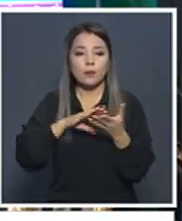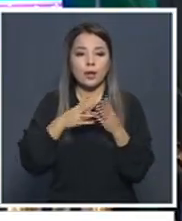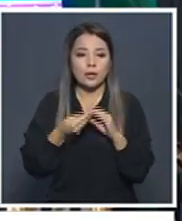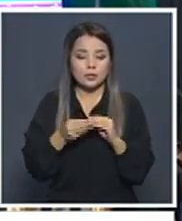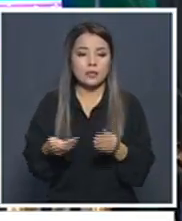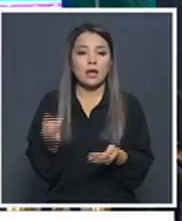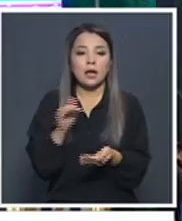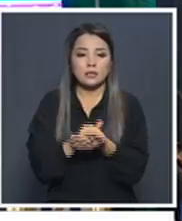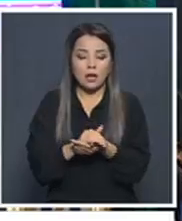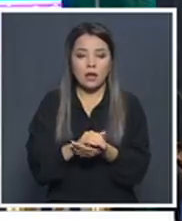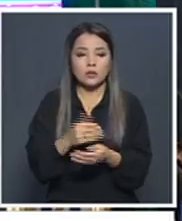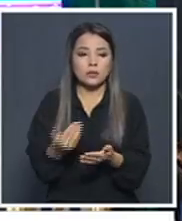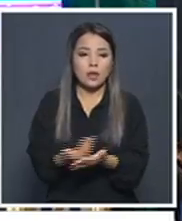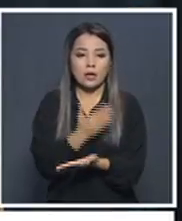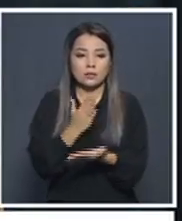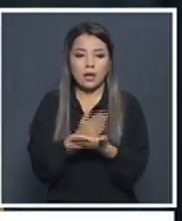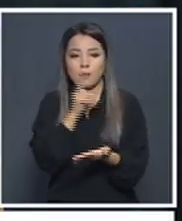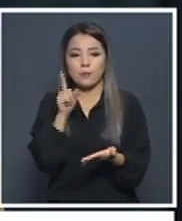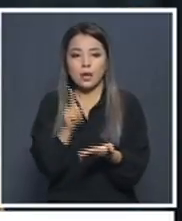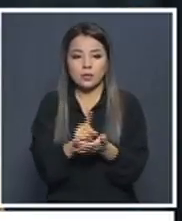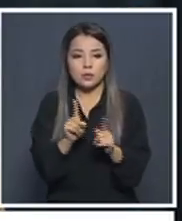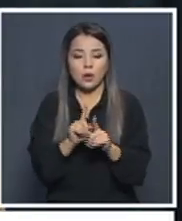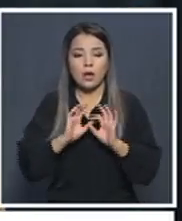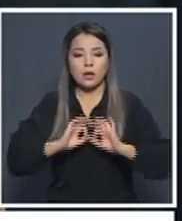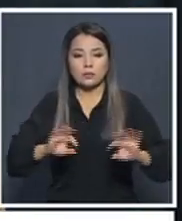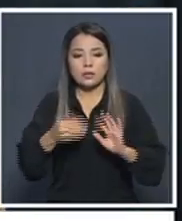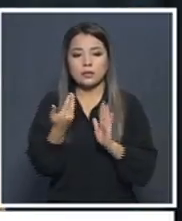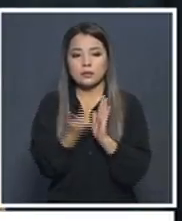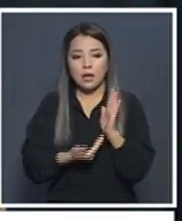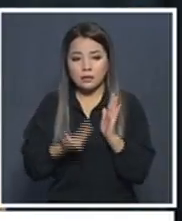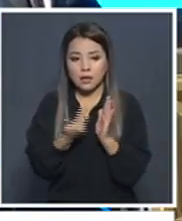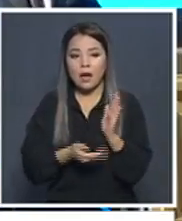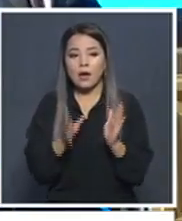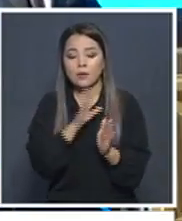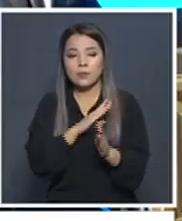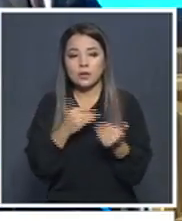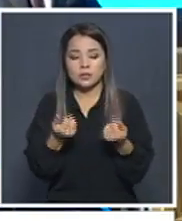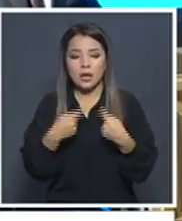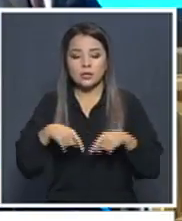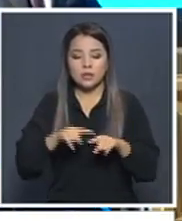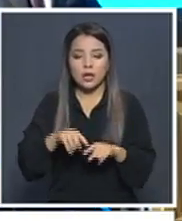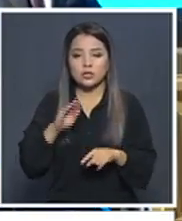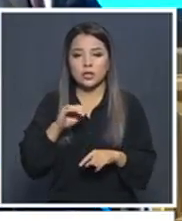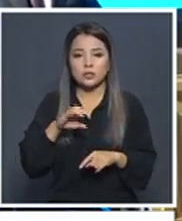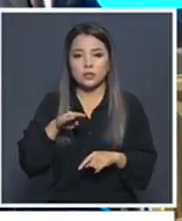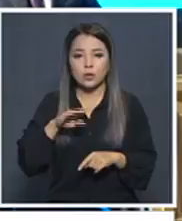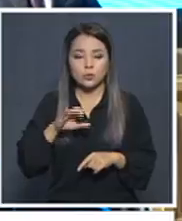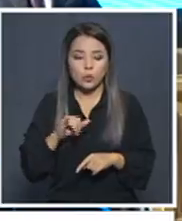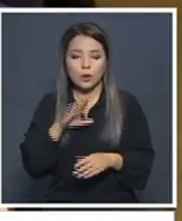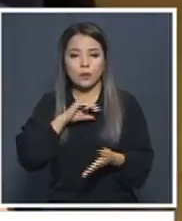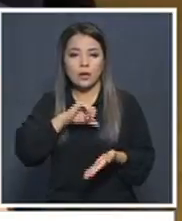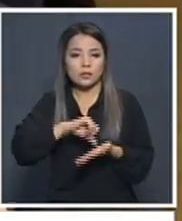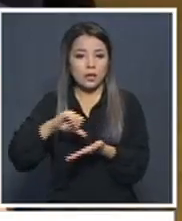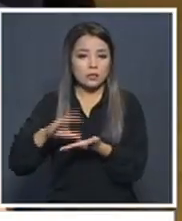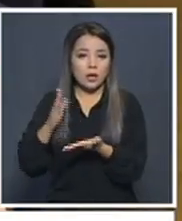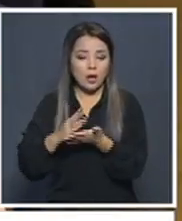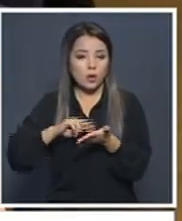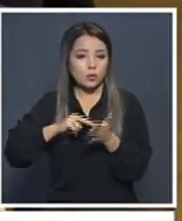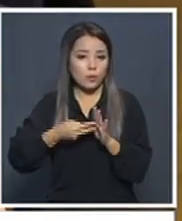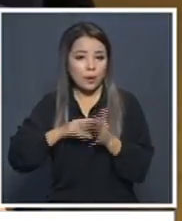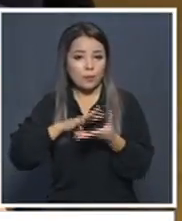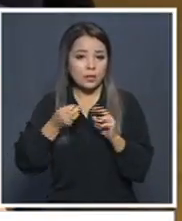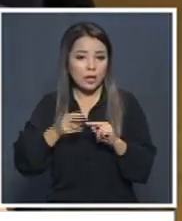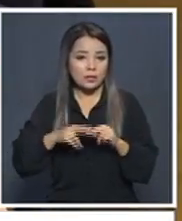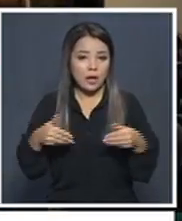таныстырылып, агенттіктің жаңа мақсат міндеттері түсіндірілді. Сондай-ақ Жетісу адалдық алаңы кеңсесінің жобалары да назарға ұсынылды.